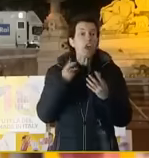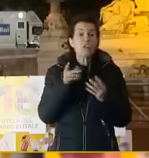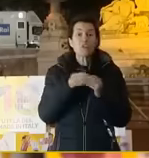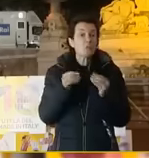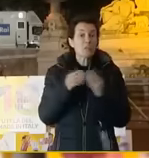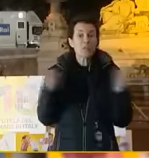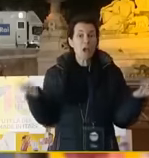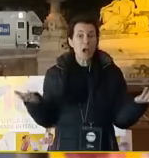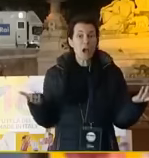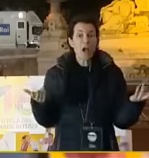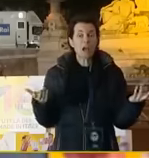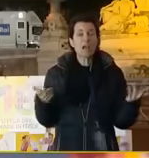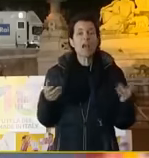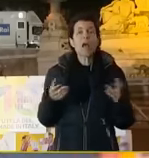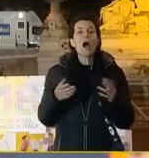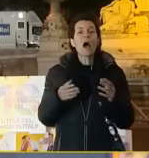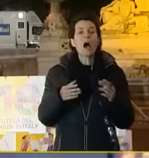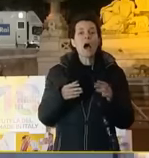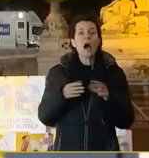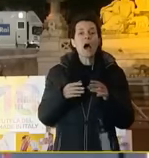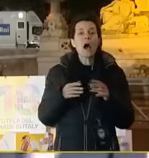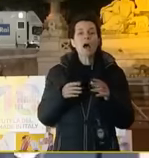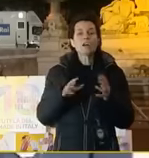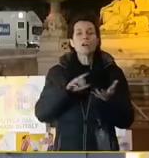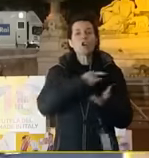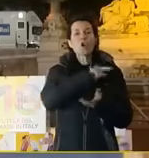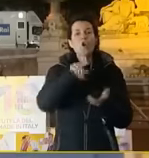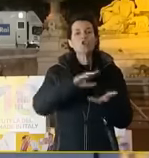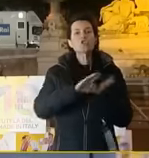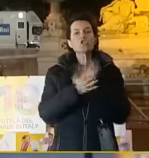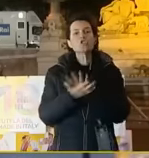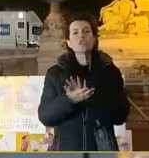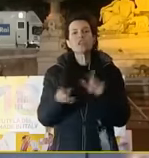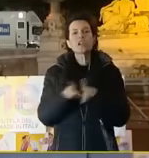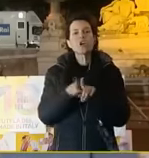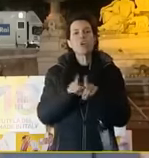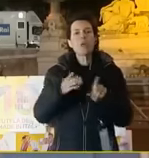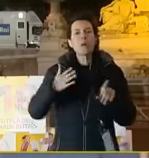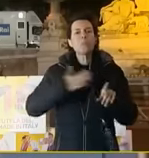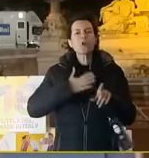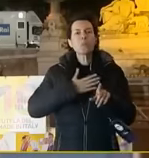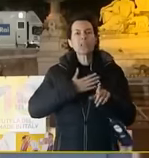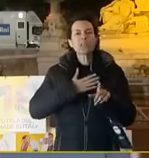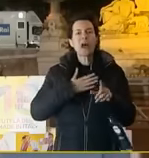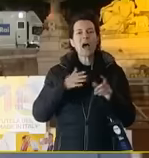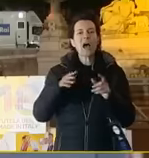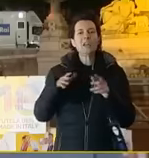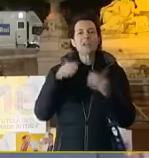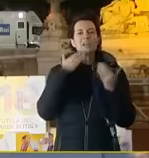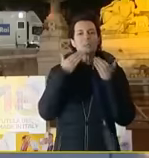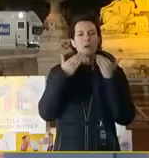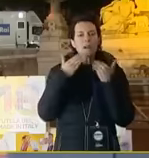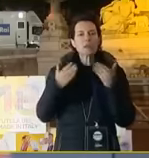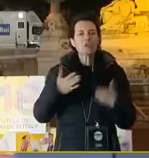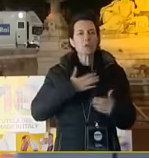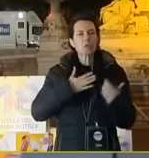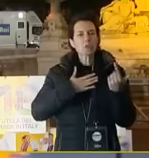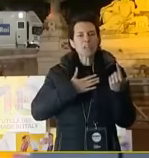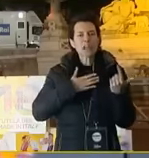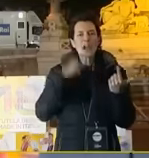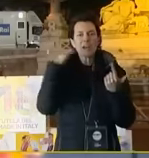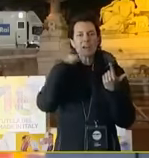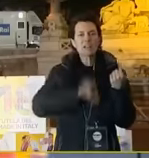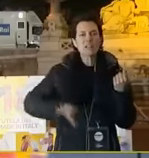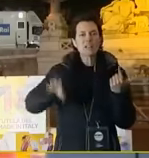sentiti proprietari dei comuni, si sono sentiti proprietari del Parlamento, si sono sentiti proprietari delle regioni. E allora questo movimento